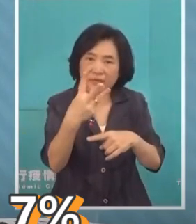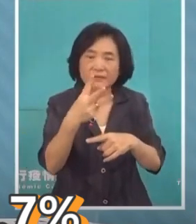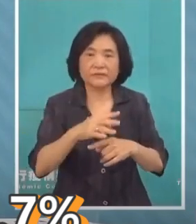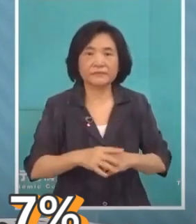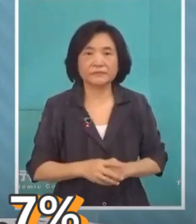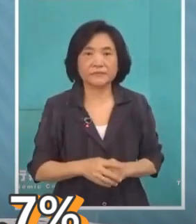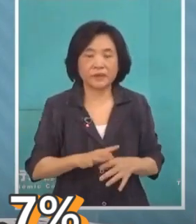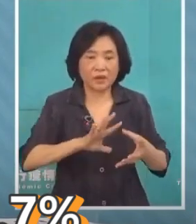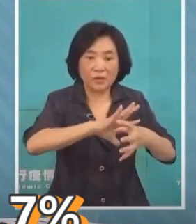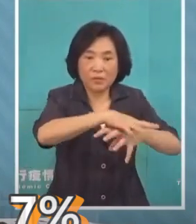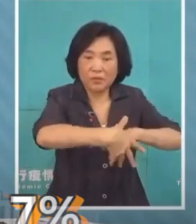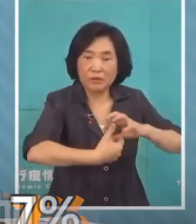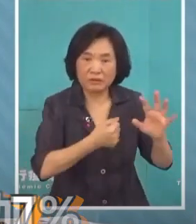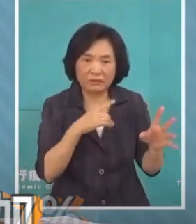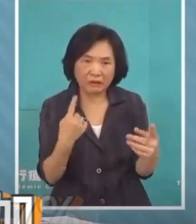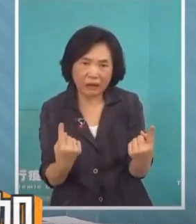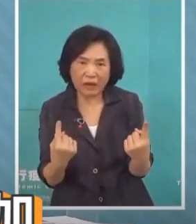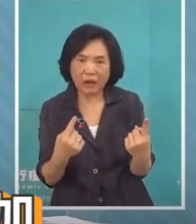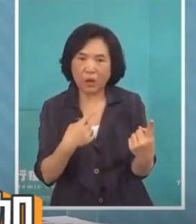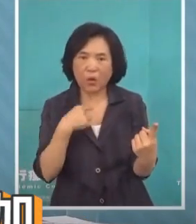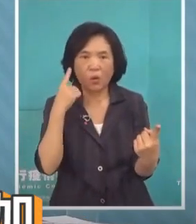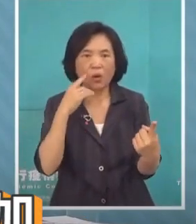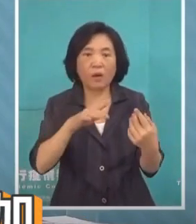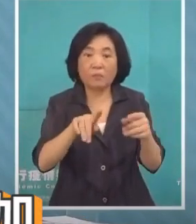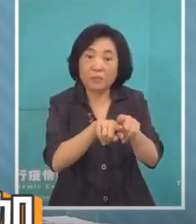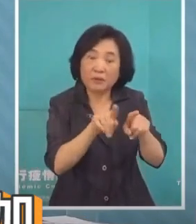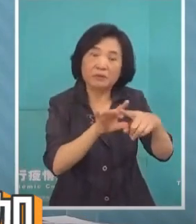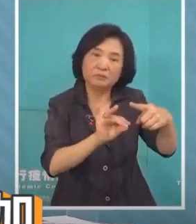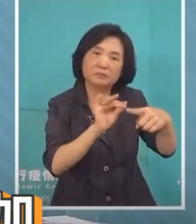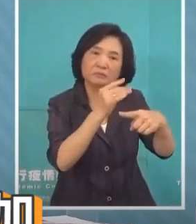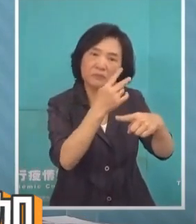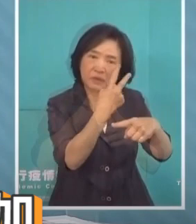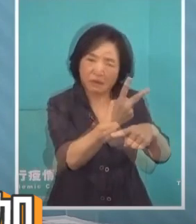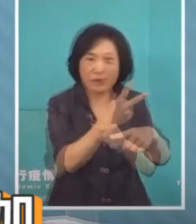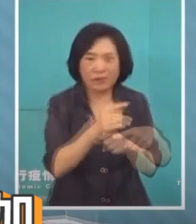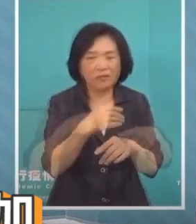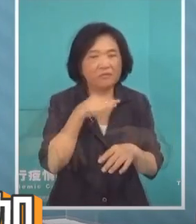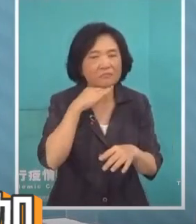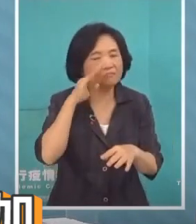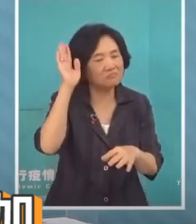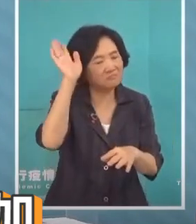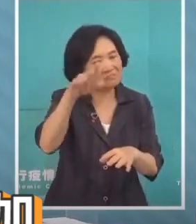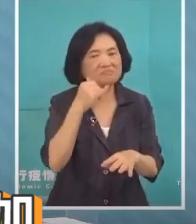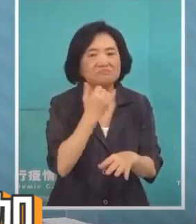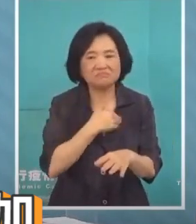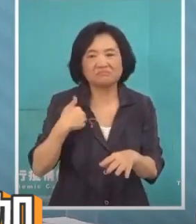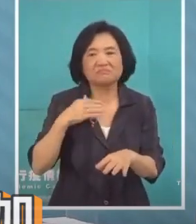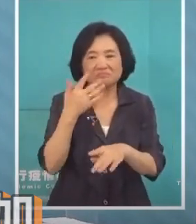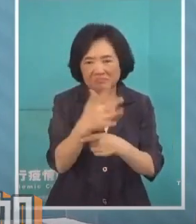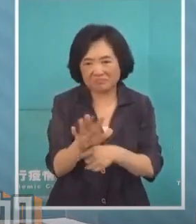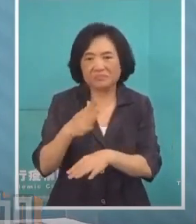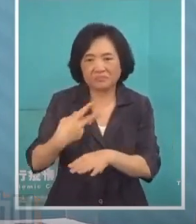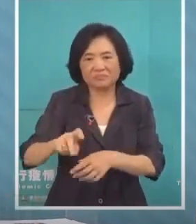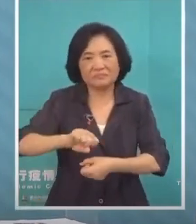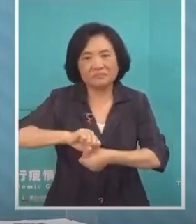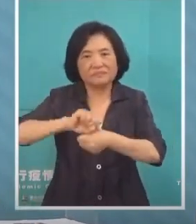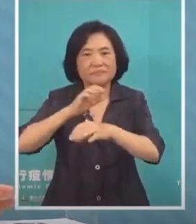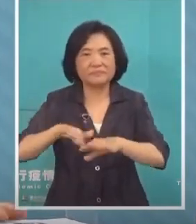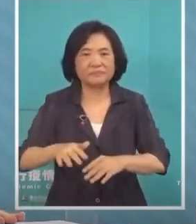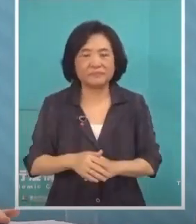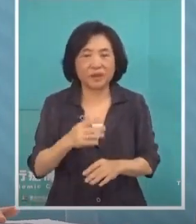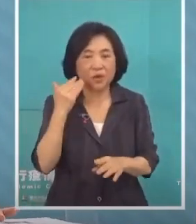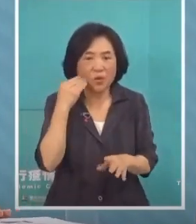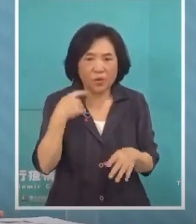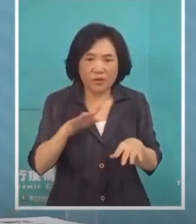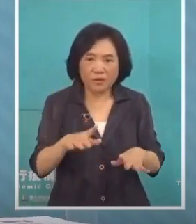这比全世界的平均值高，因为全世界大概2，美国大概1.7几，时间还应该还会增加，所以这死亡率如